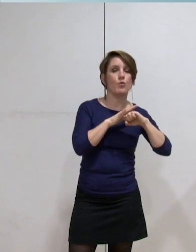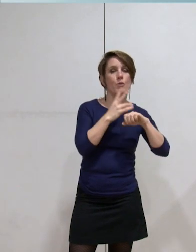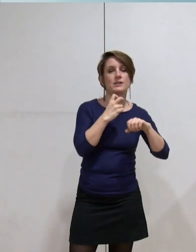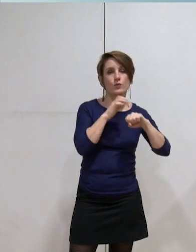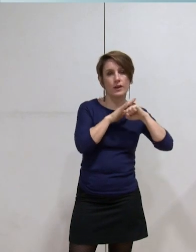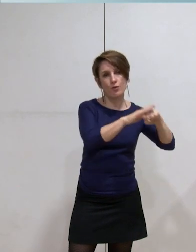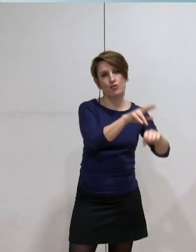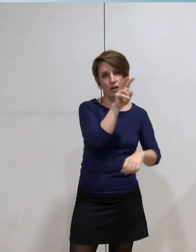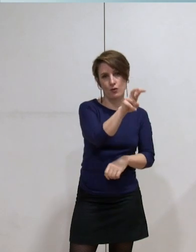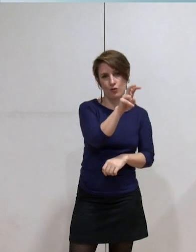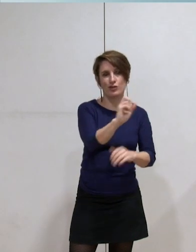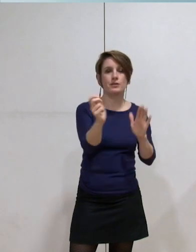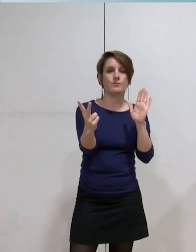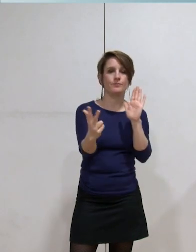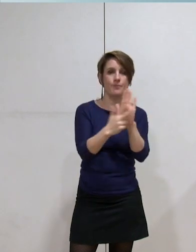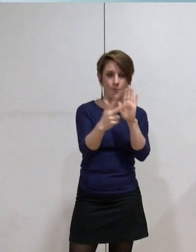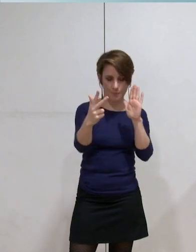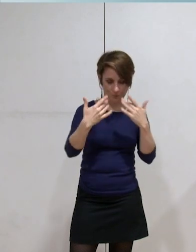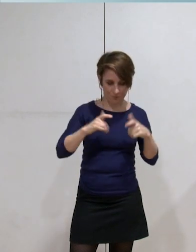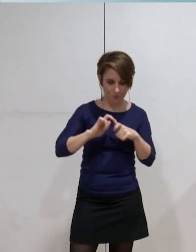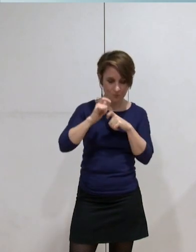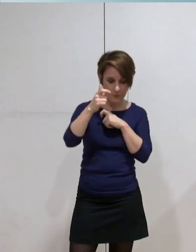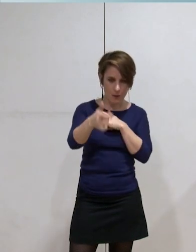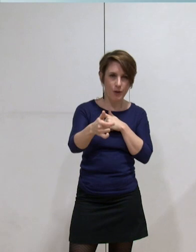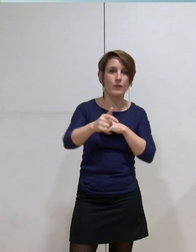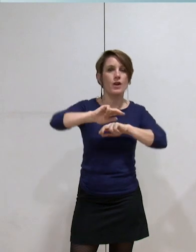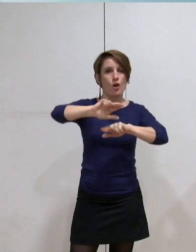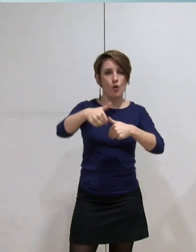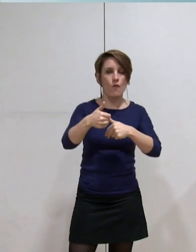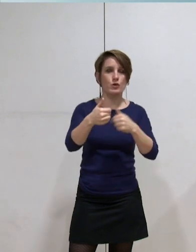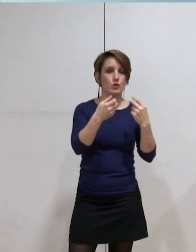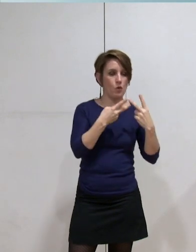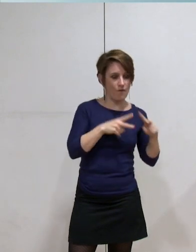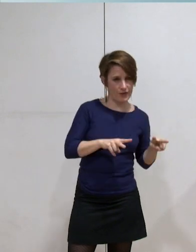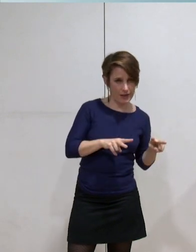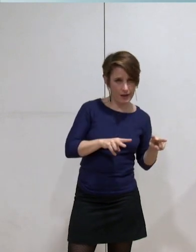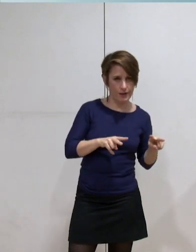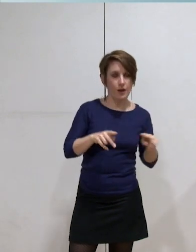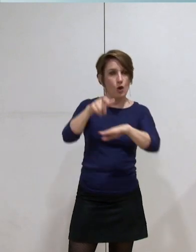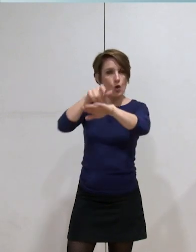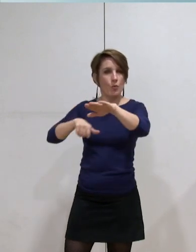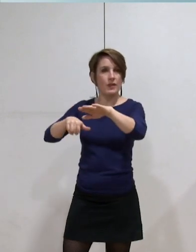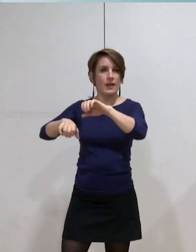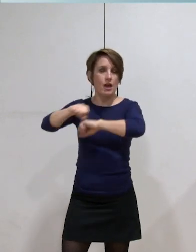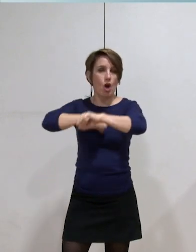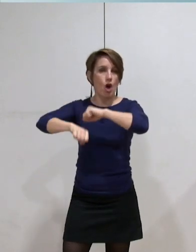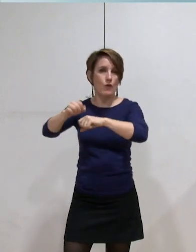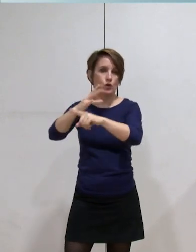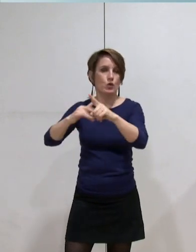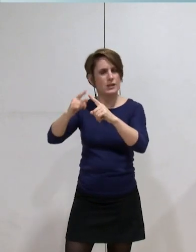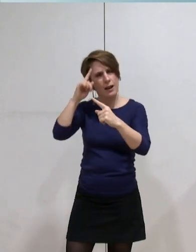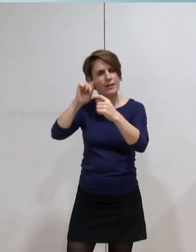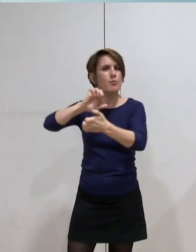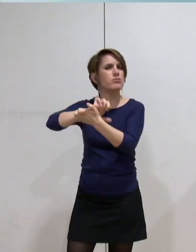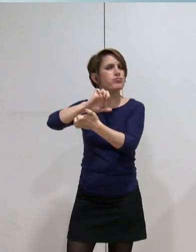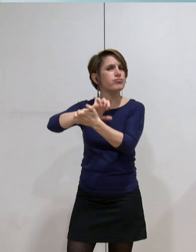citoyen de la gauche des écologistes délibération adopté convention entre la ville et le comité des uvres sociales pour des travaux de reprographie